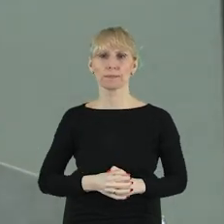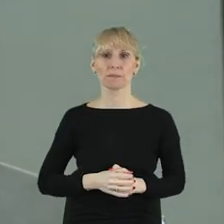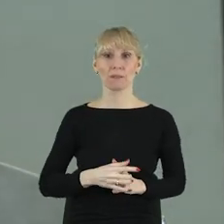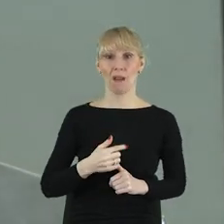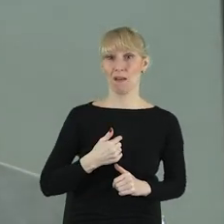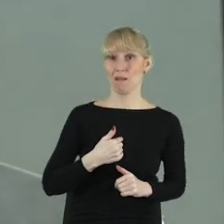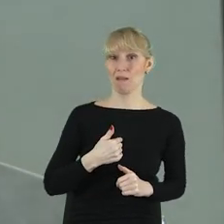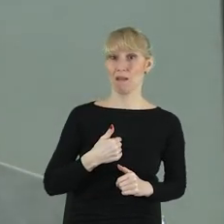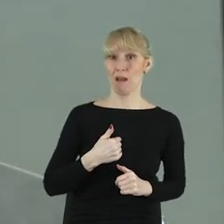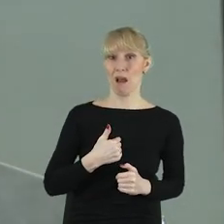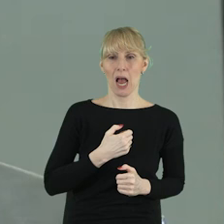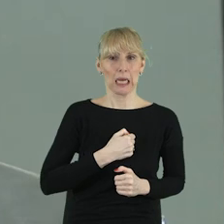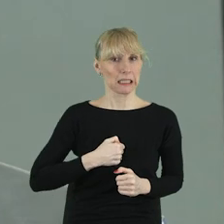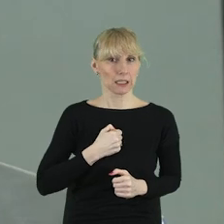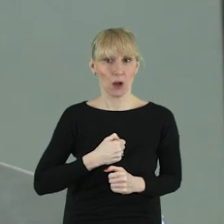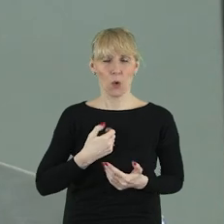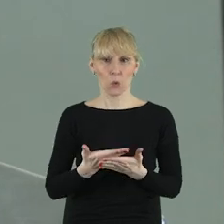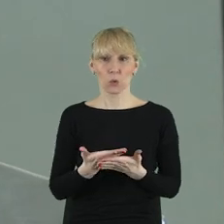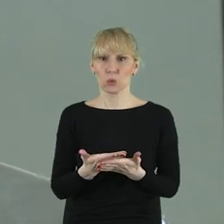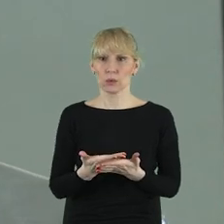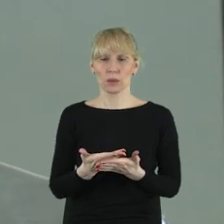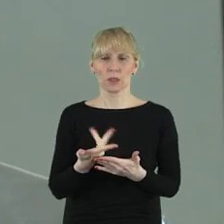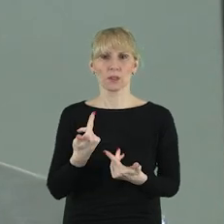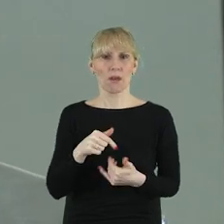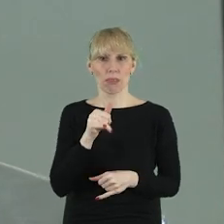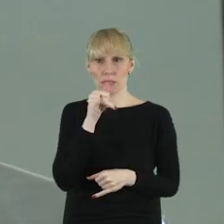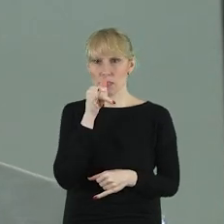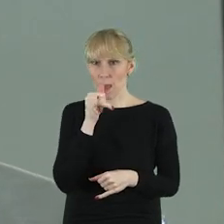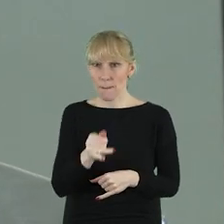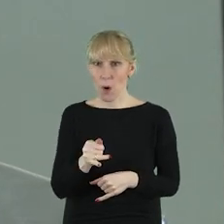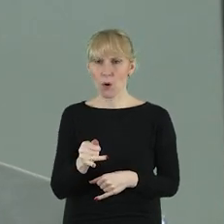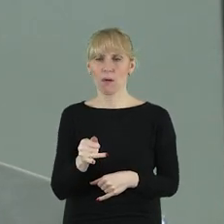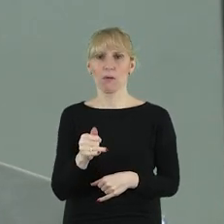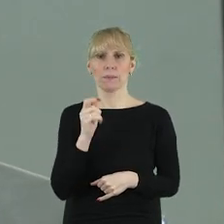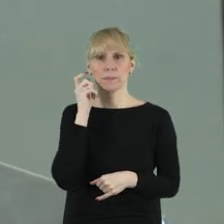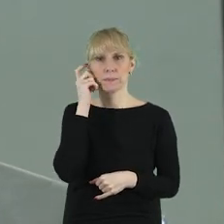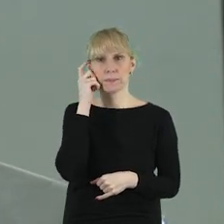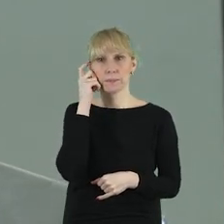Bardzo żałuję, że nie dopuszczono